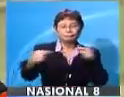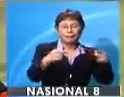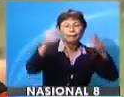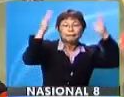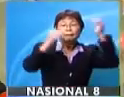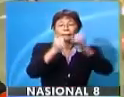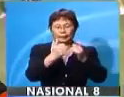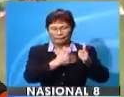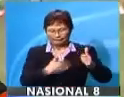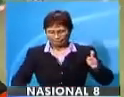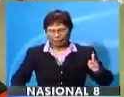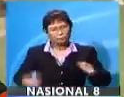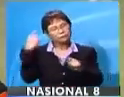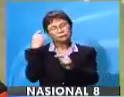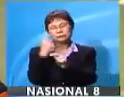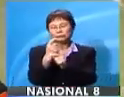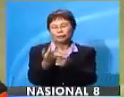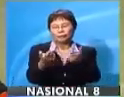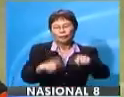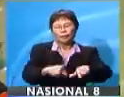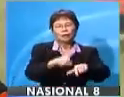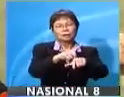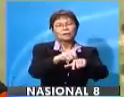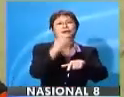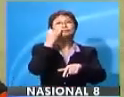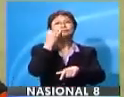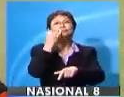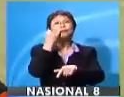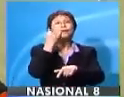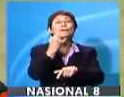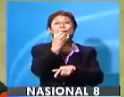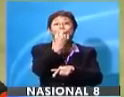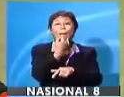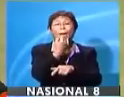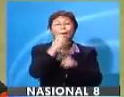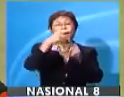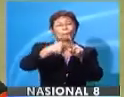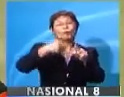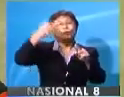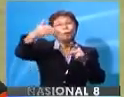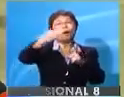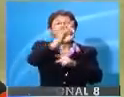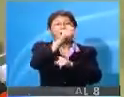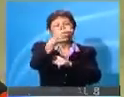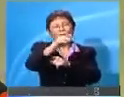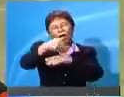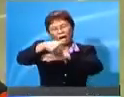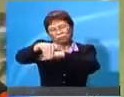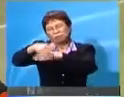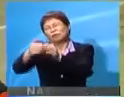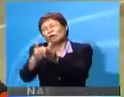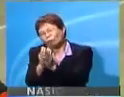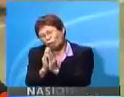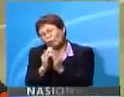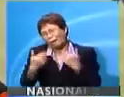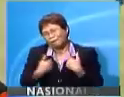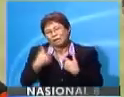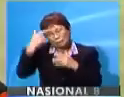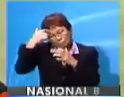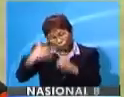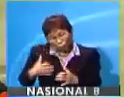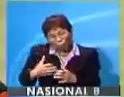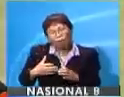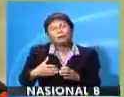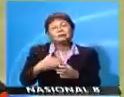Malaysia dengan Palestin tetap akan berlangsung di Hebron bulan depan biarpun FAM ada menghantar rayuan. Keputusan